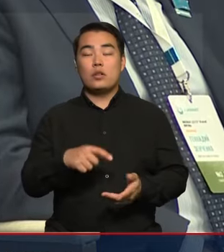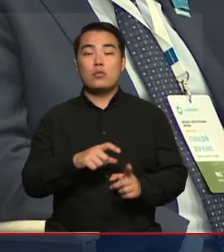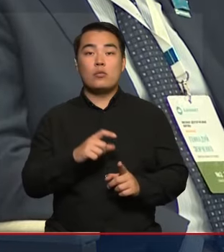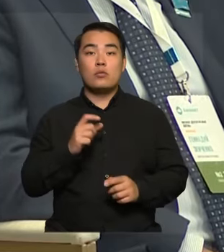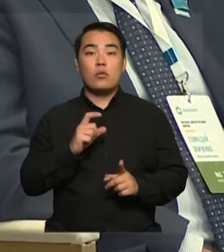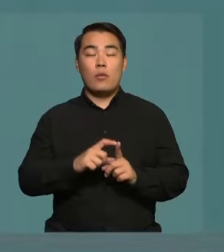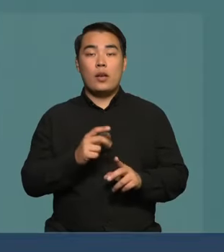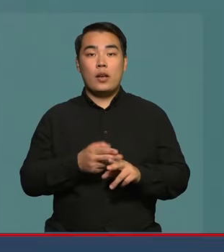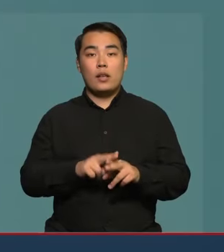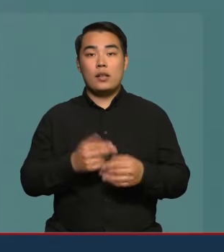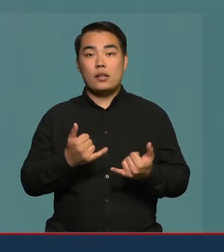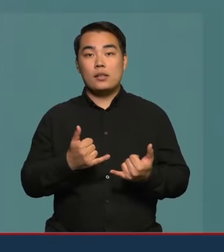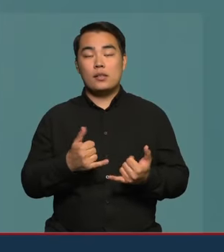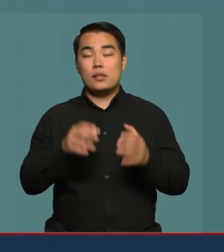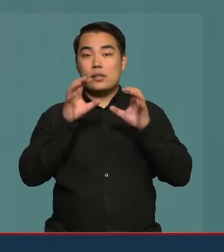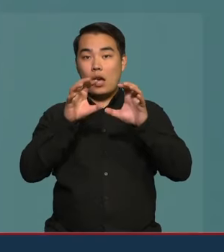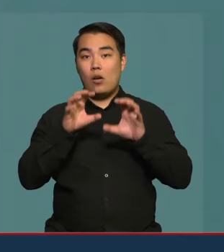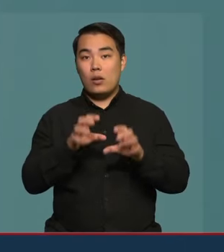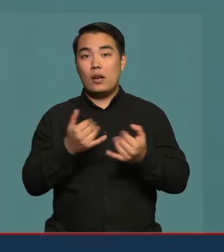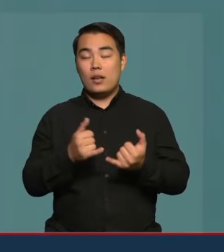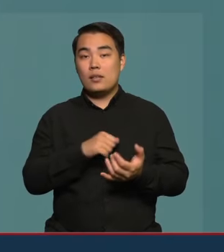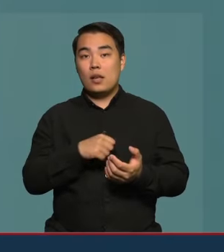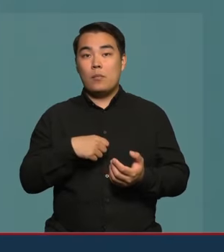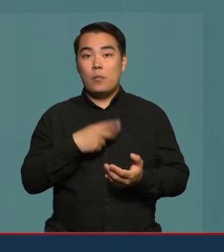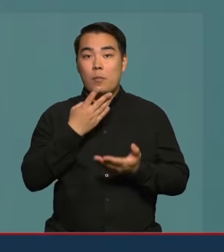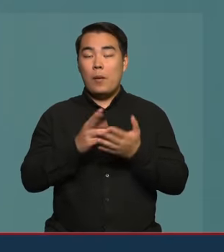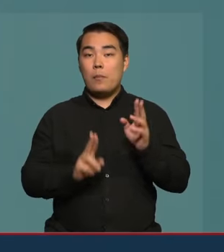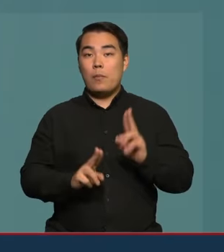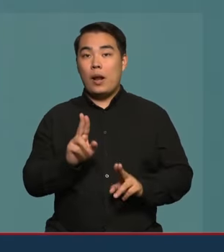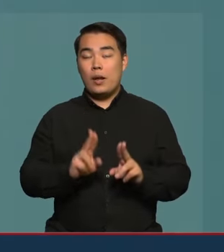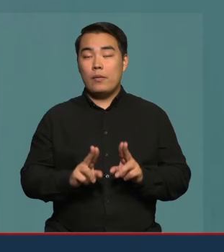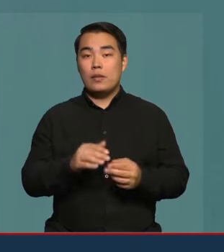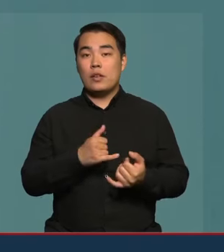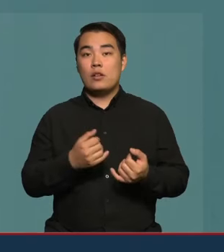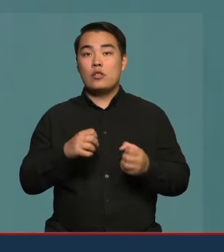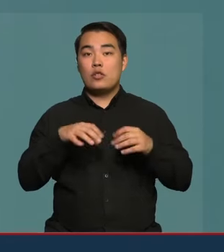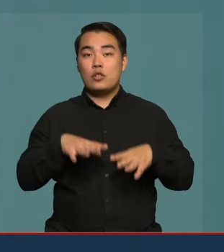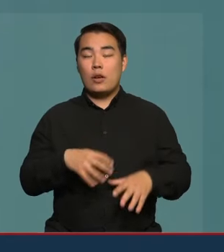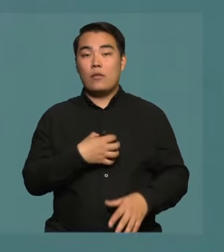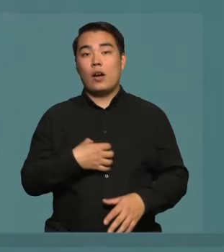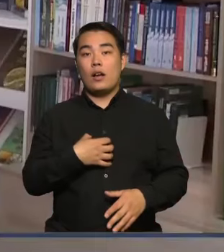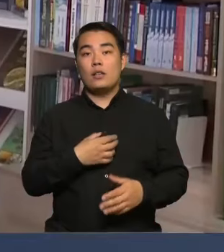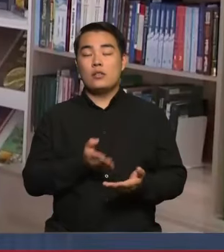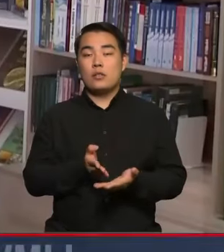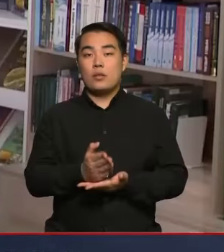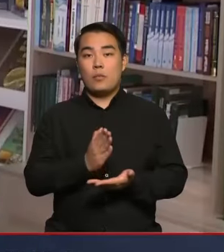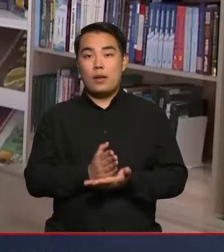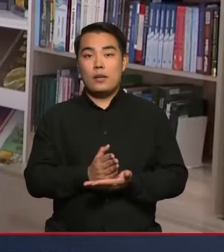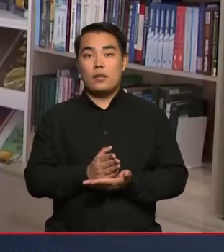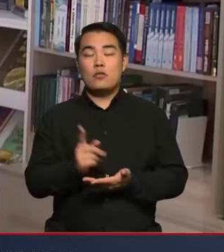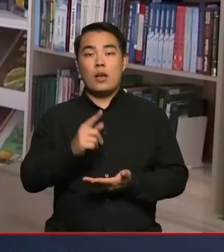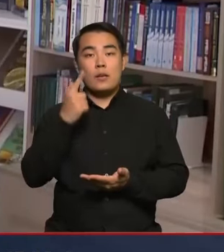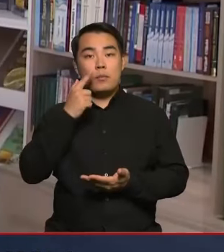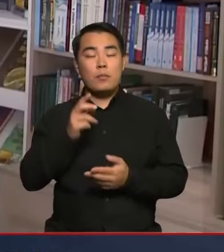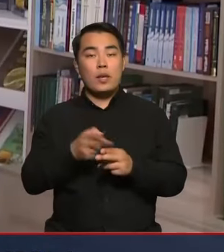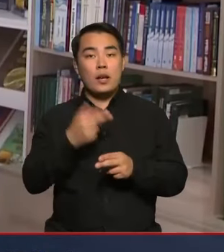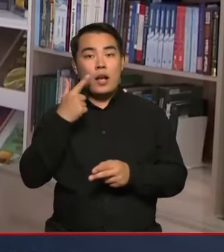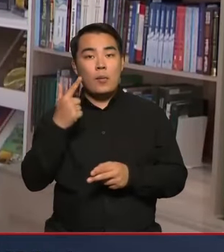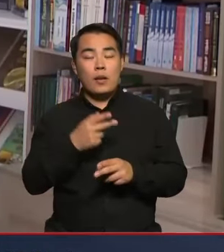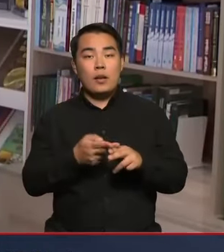айтқанда, қоғам қазіргі заңдарды кез келген мәселені шешудің кілті ретінде қабылдайды. Мәдениетсіз ешбір істің мәні